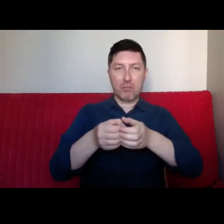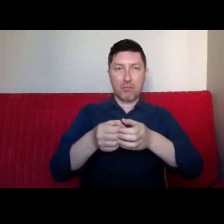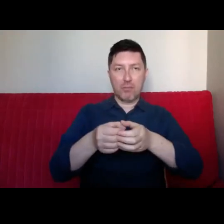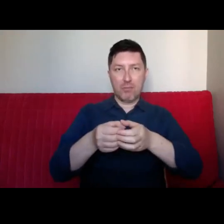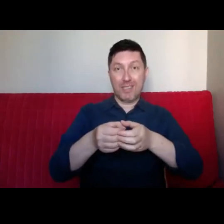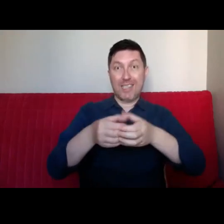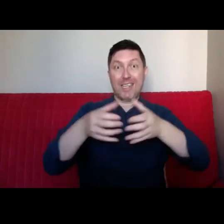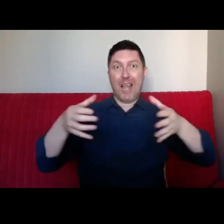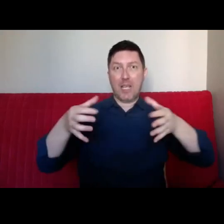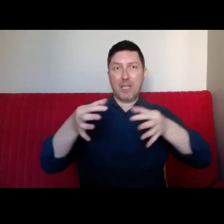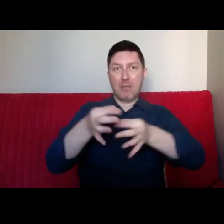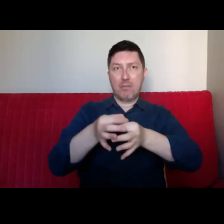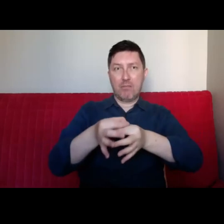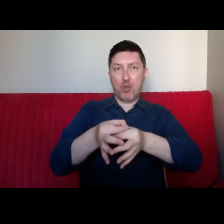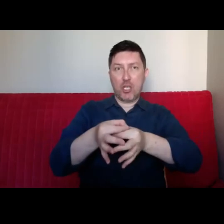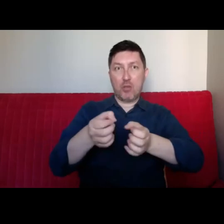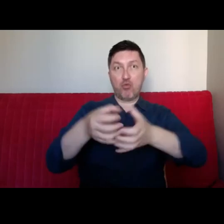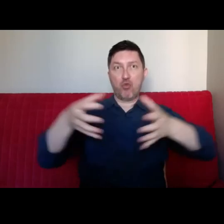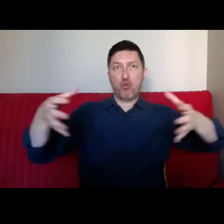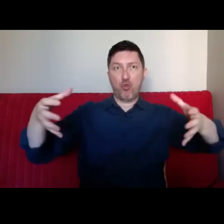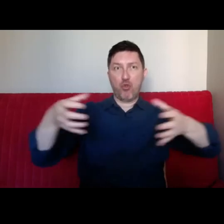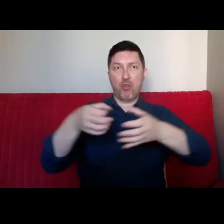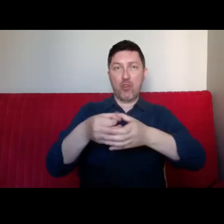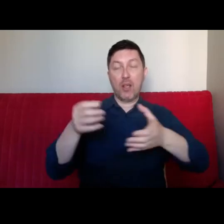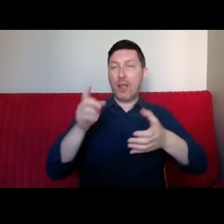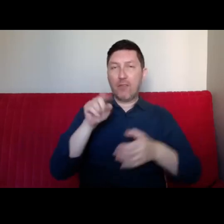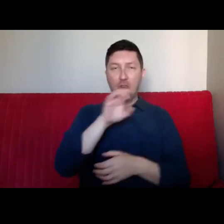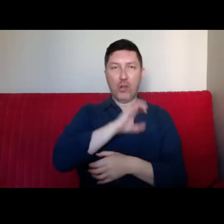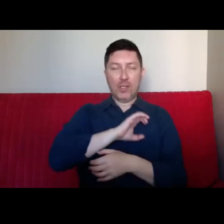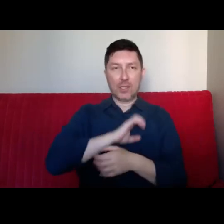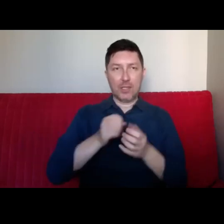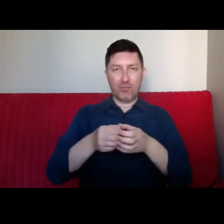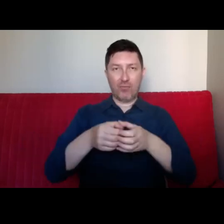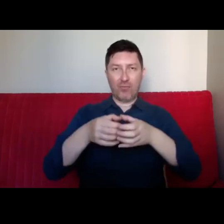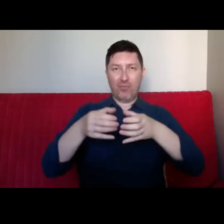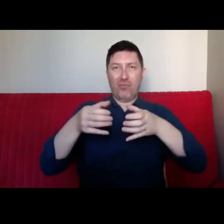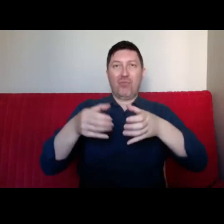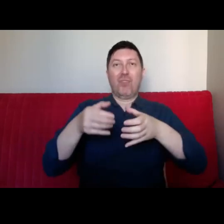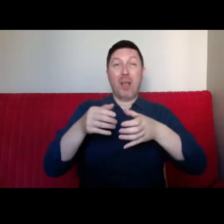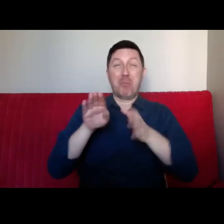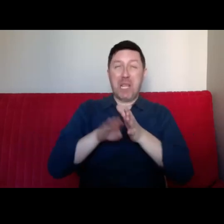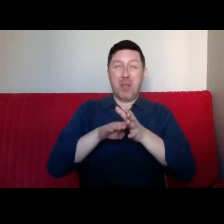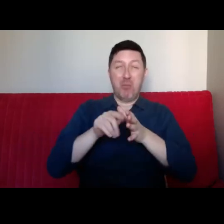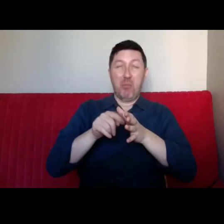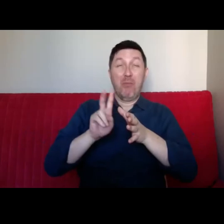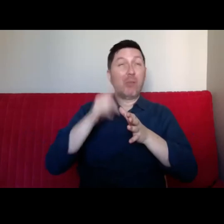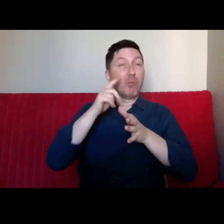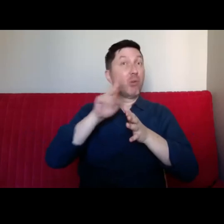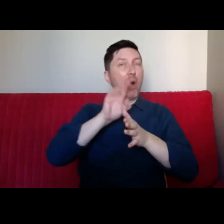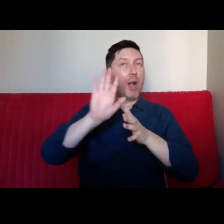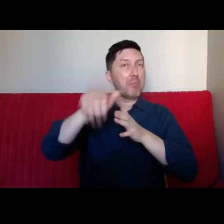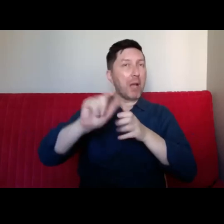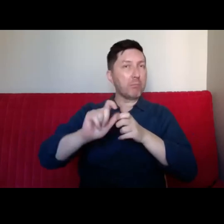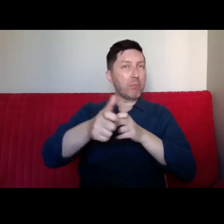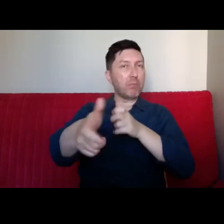pouvoir avoir plus de monde qui vient et ça fait boule de neige. Donc, avoir une bonne stratégie de communication avec les